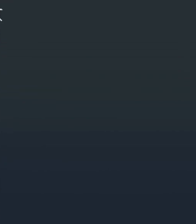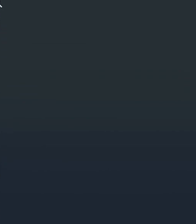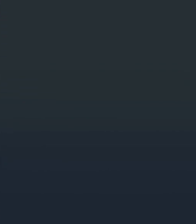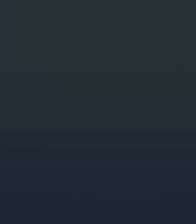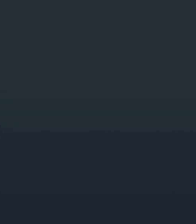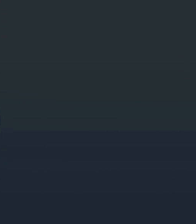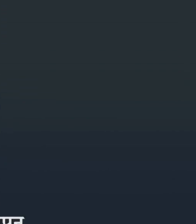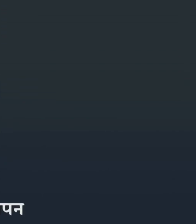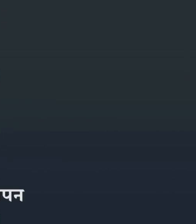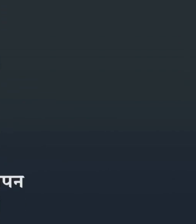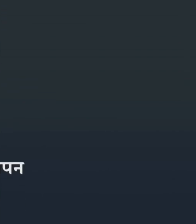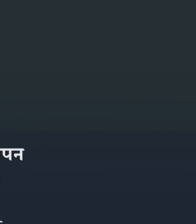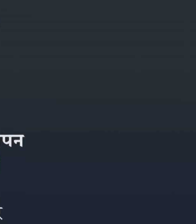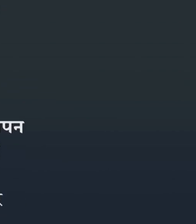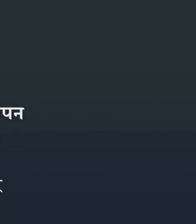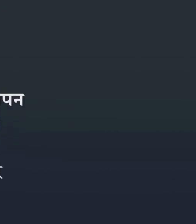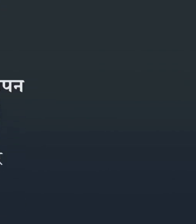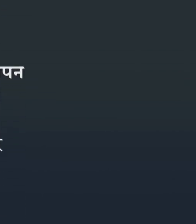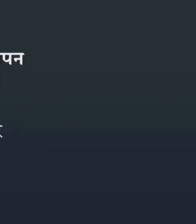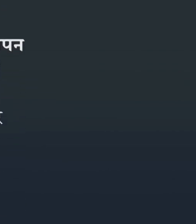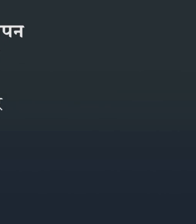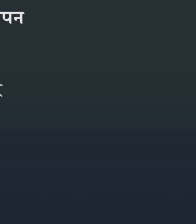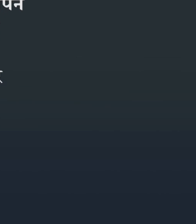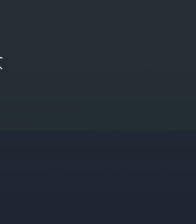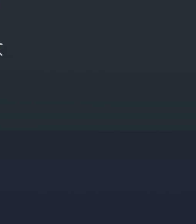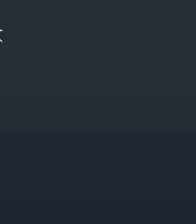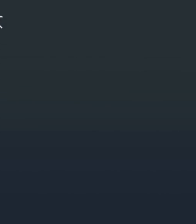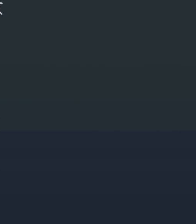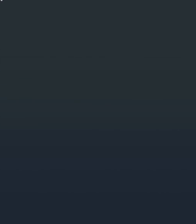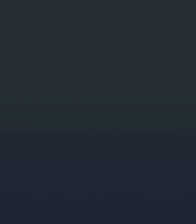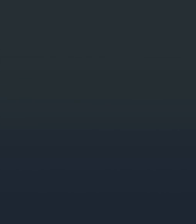झालील्य, 4. चालील्य, चालील्य,